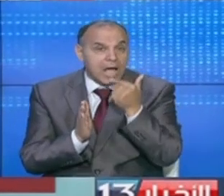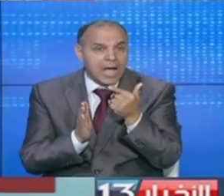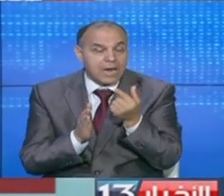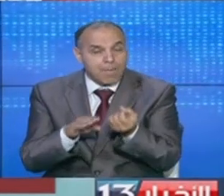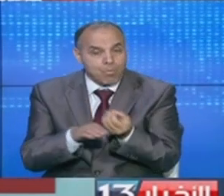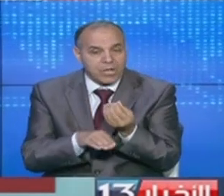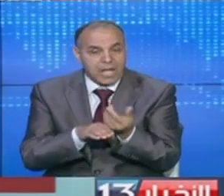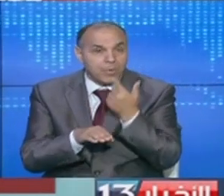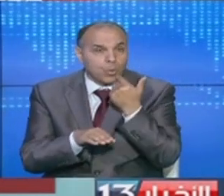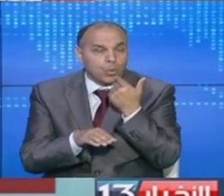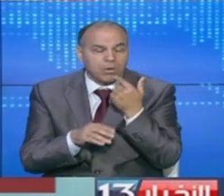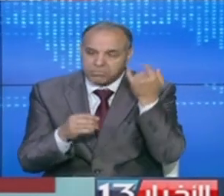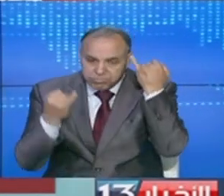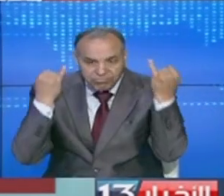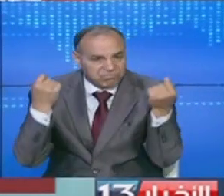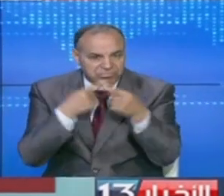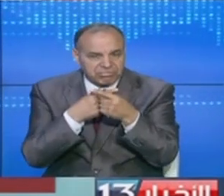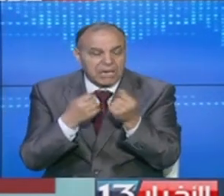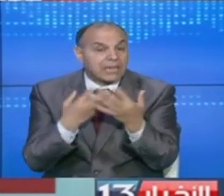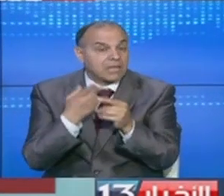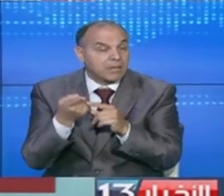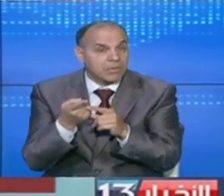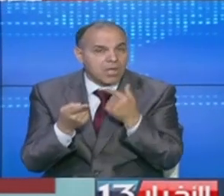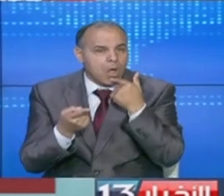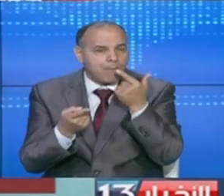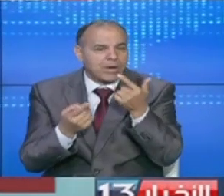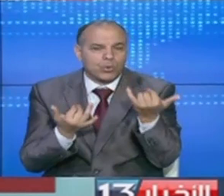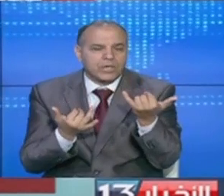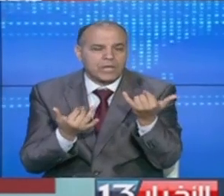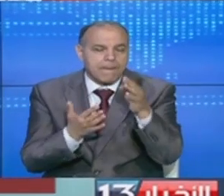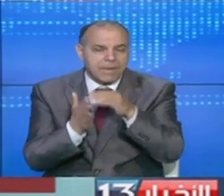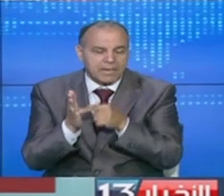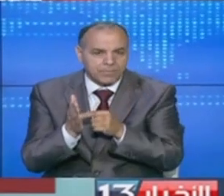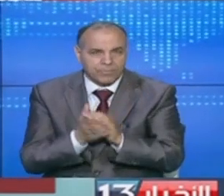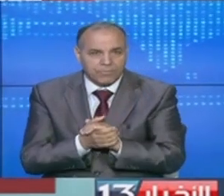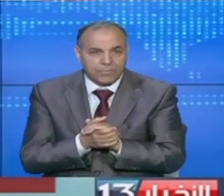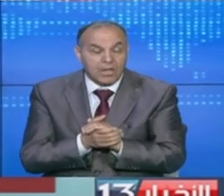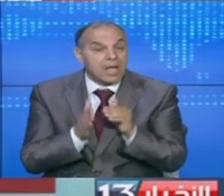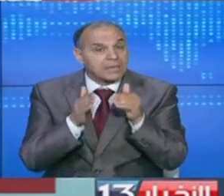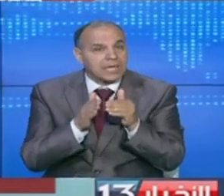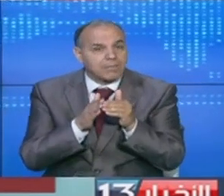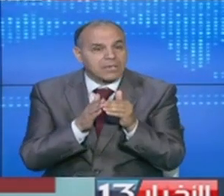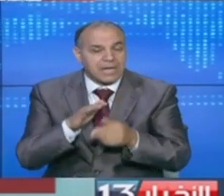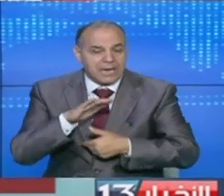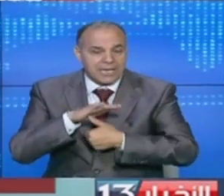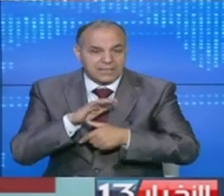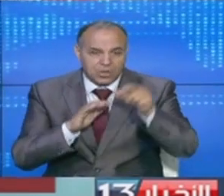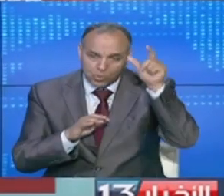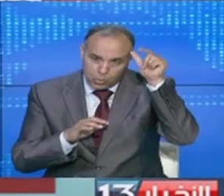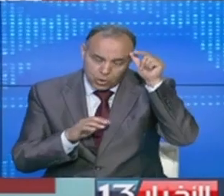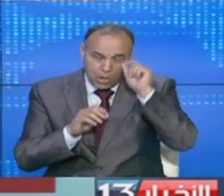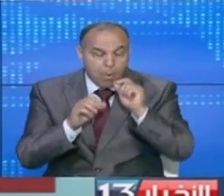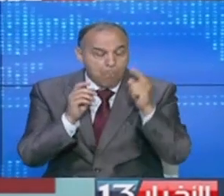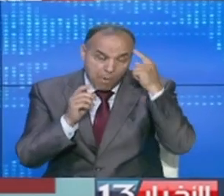معطيات متضاربه رافقت هذا الحدث وفق ما جاء في بيان كما طالبت رئيس الجمهوريه بموقف